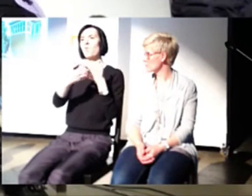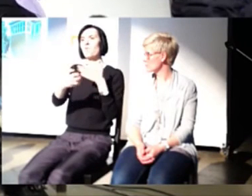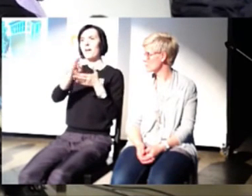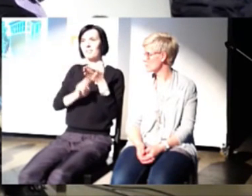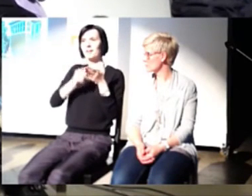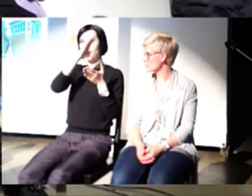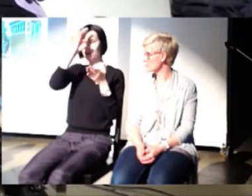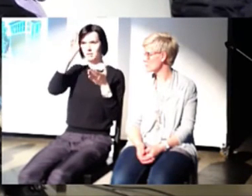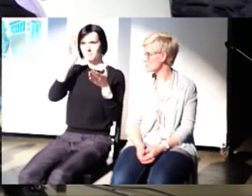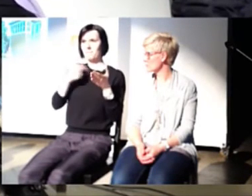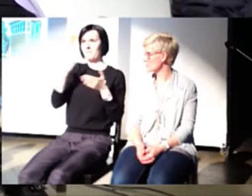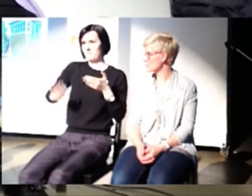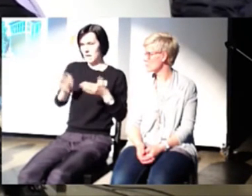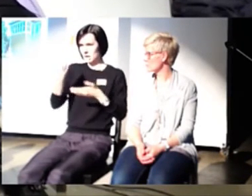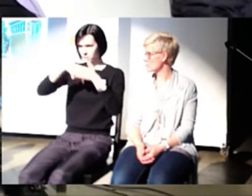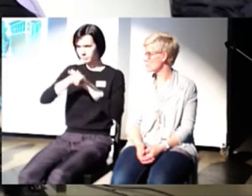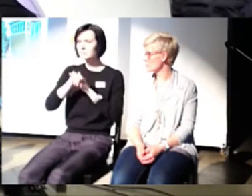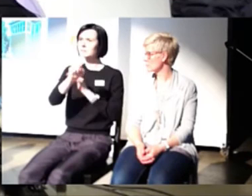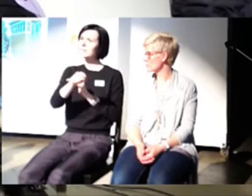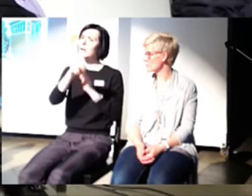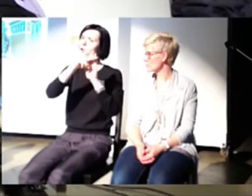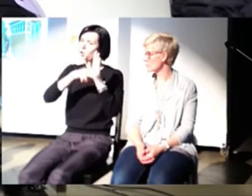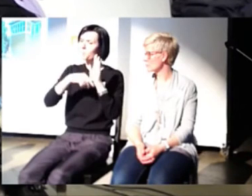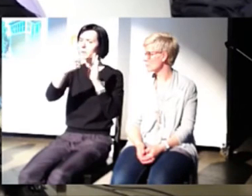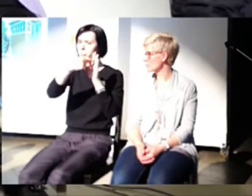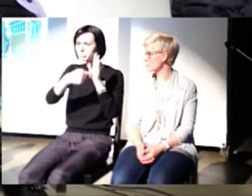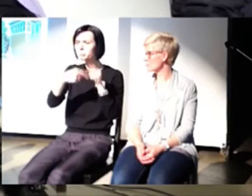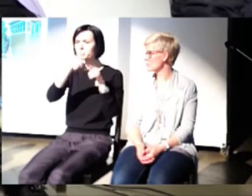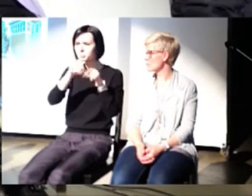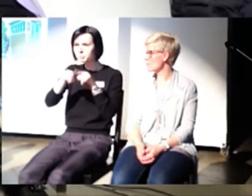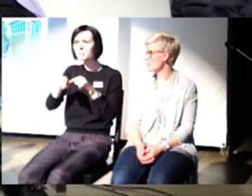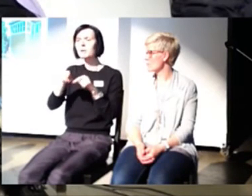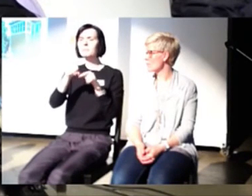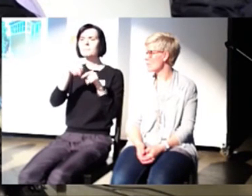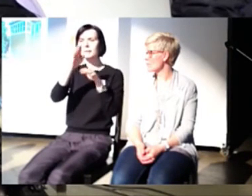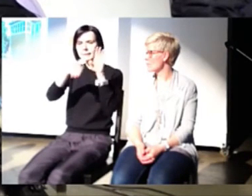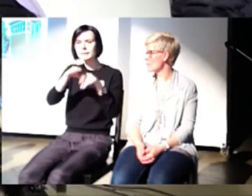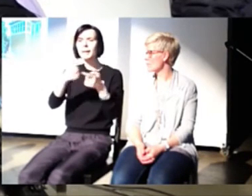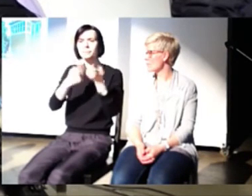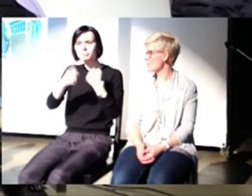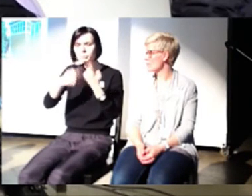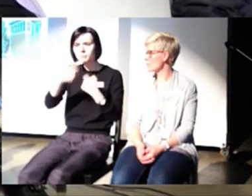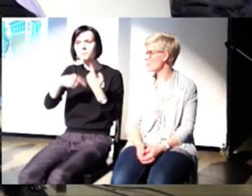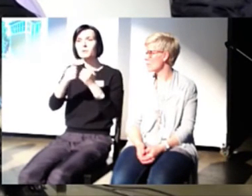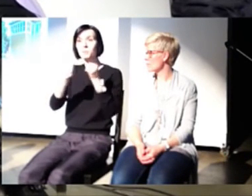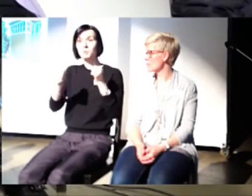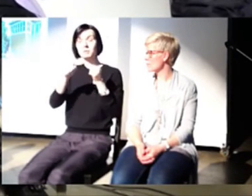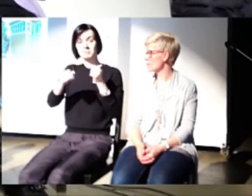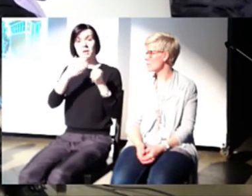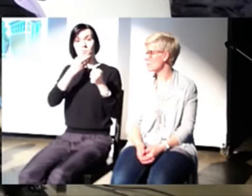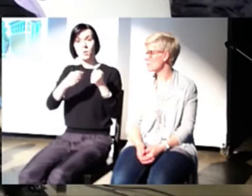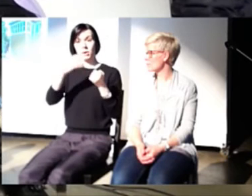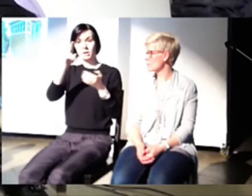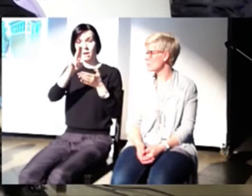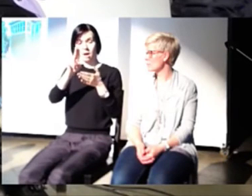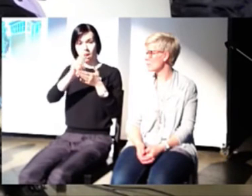käsiteltiin kaikkia normeja, niin pelkästään tämän pienen työpajan seuraus oli se, että nämä nuoret opiskelijat tajusivat, että oho,